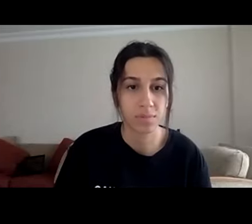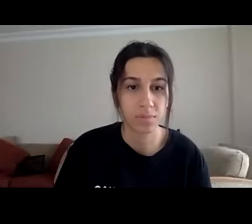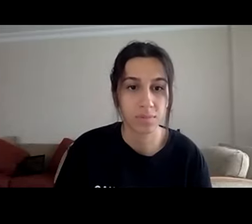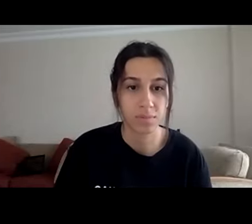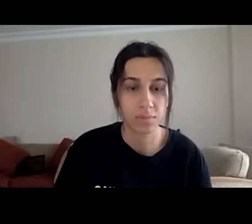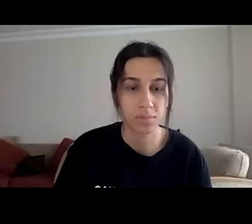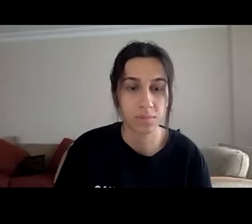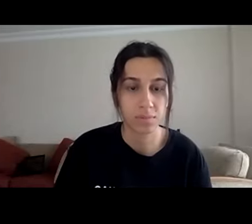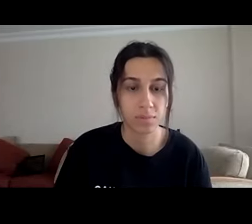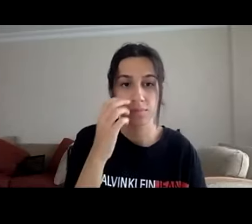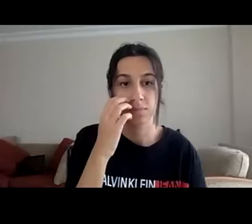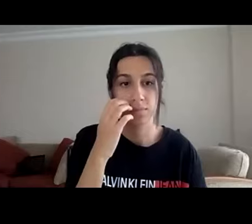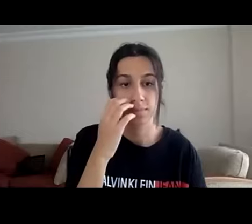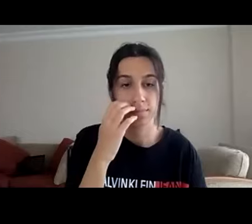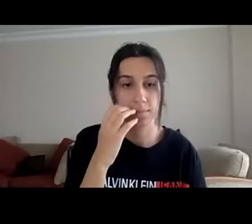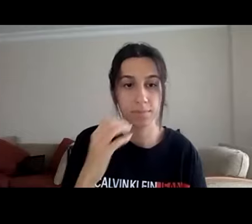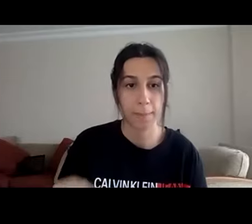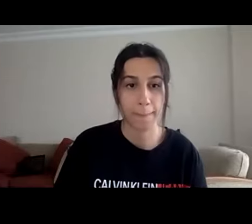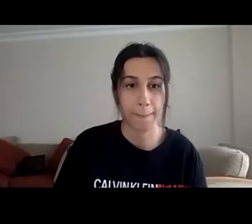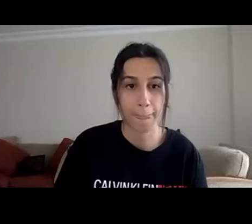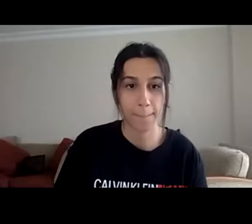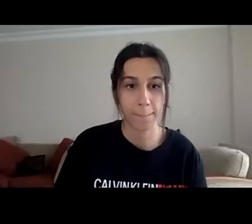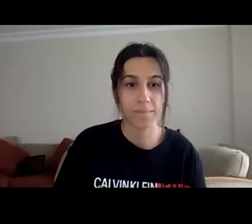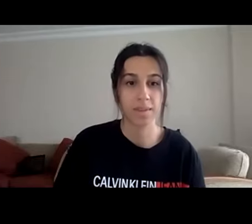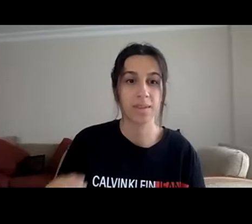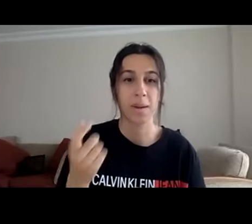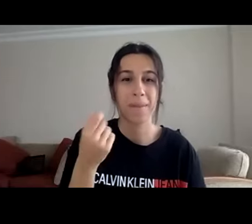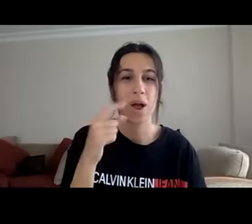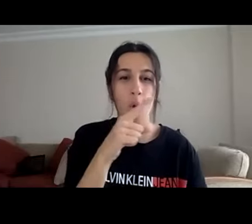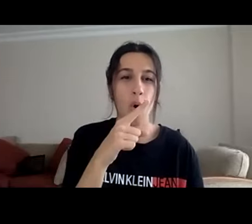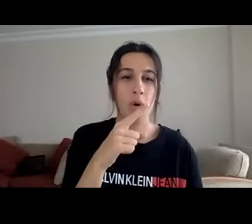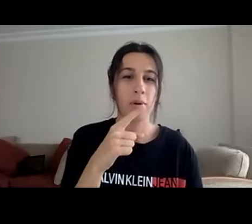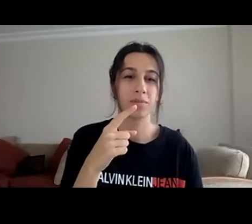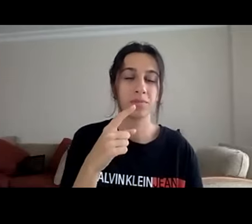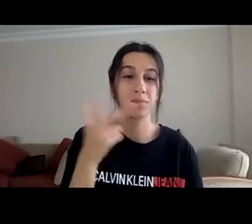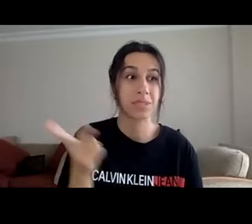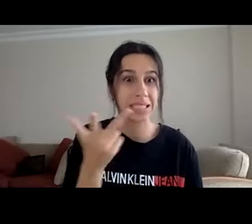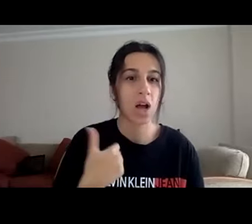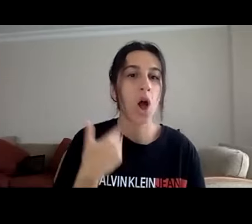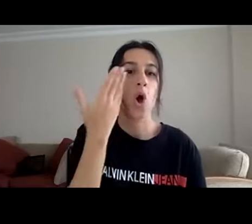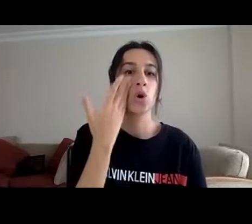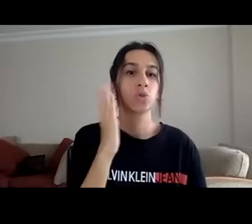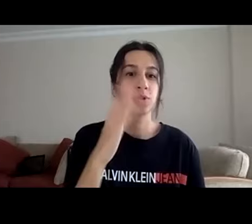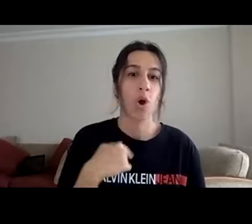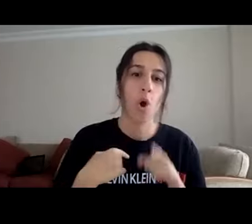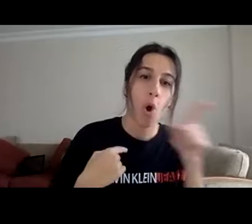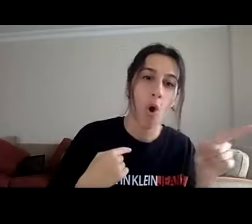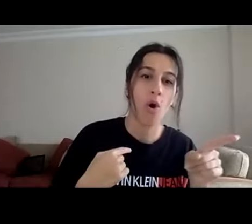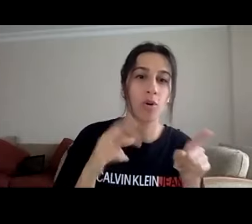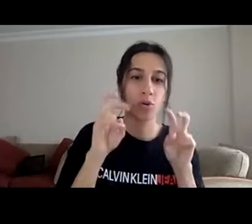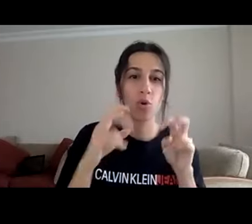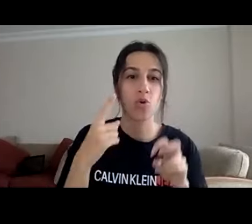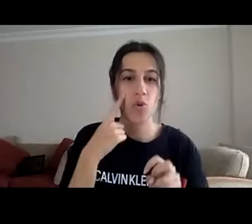bir disiplin, grafik tasarım. Biraz o dinamik yapı, hız ilgimi çekti. O tarafta aslında biraz daha